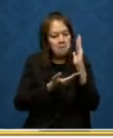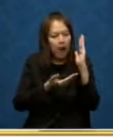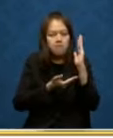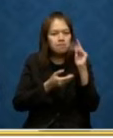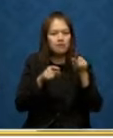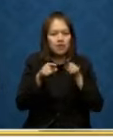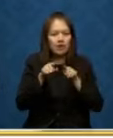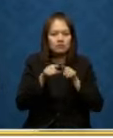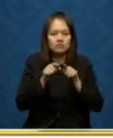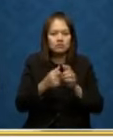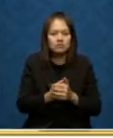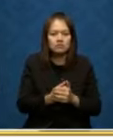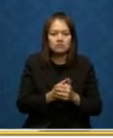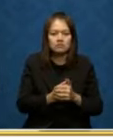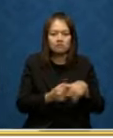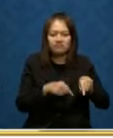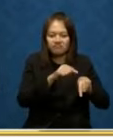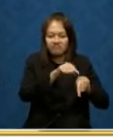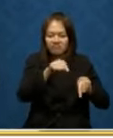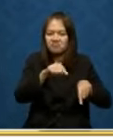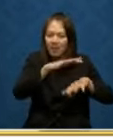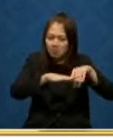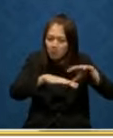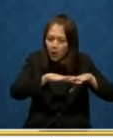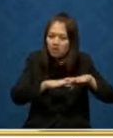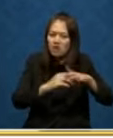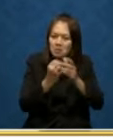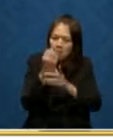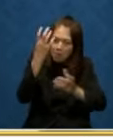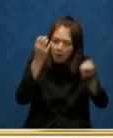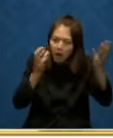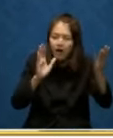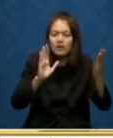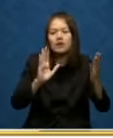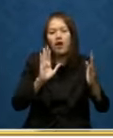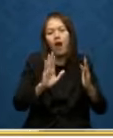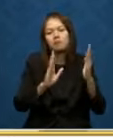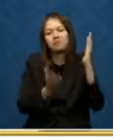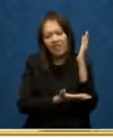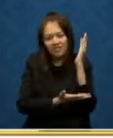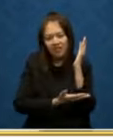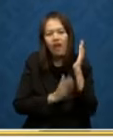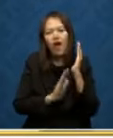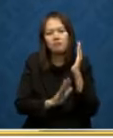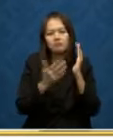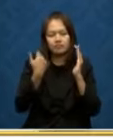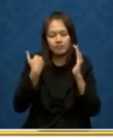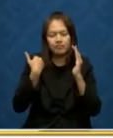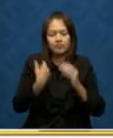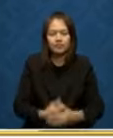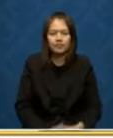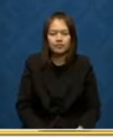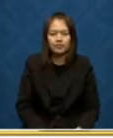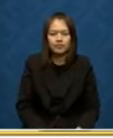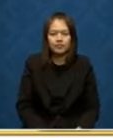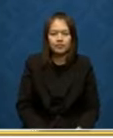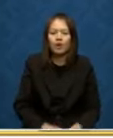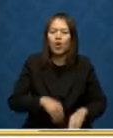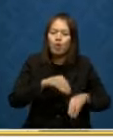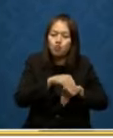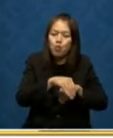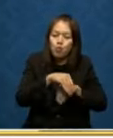ที่อยู่ในบริเวณพื้นที่ทับซ้อนในเขตป่าไม้หรืออุทยานแล้วแต่ชนิดป่านะครับแต่ในขณะที่ปลูก